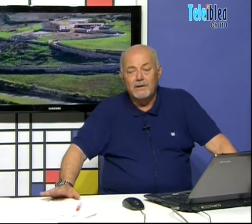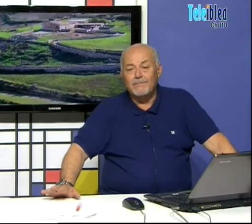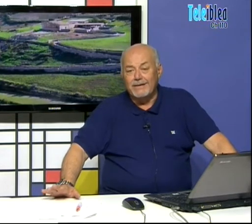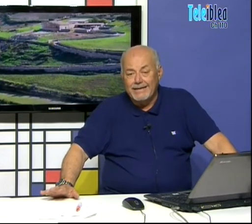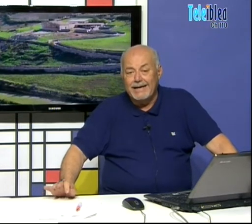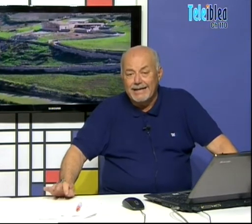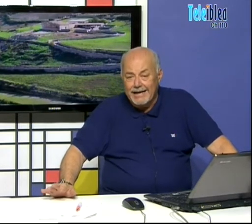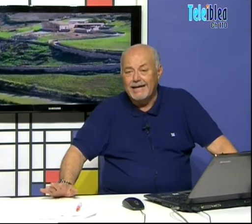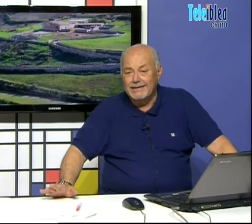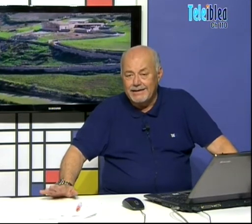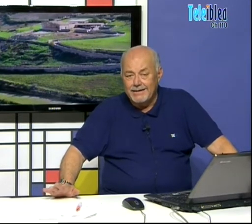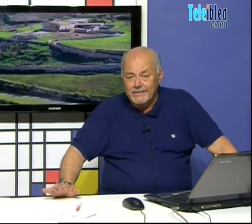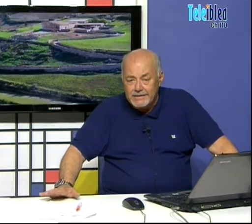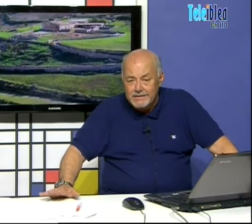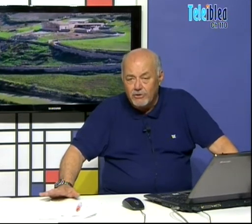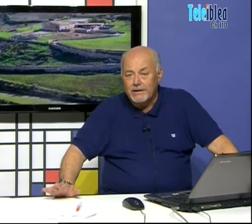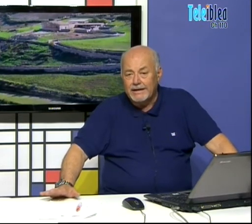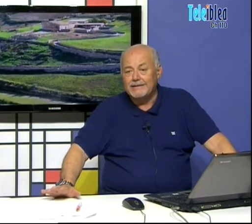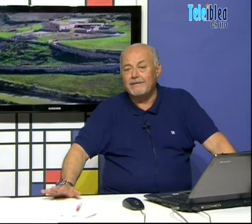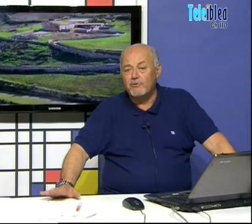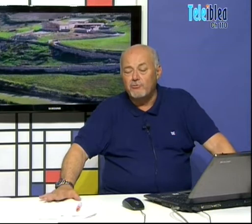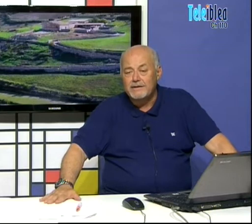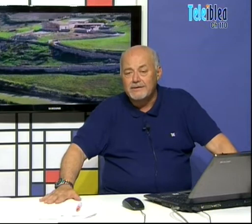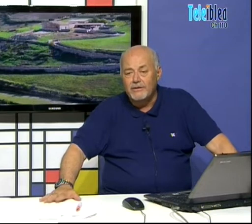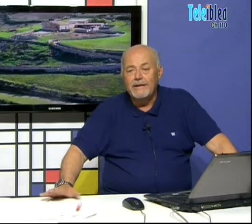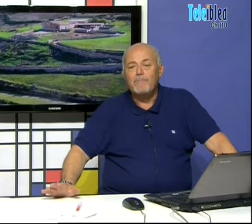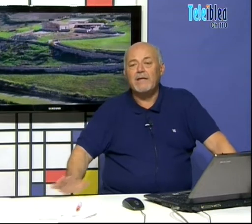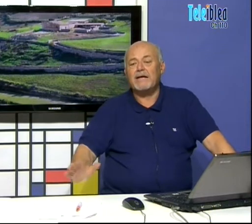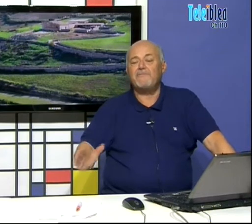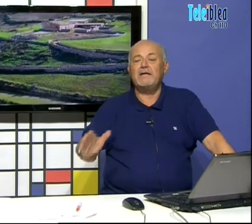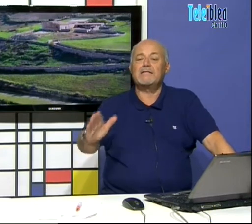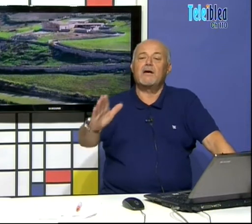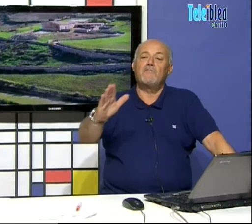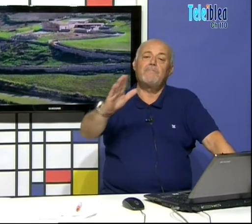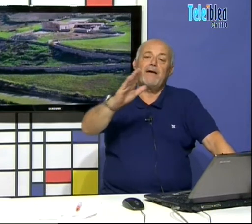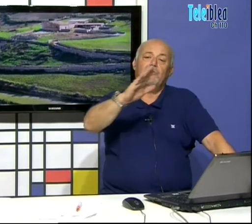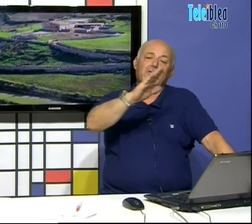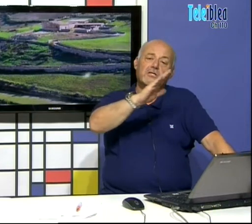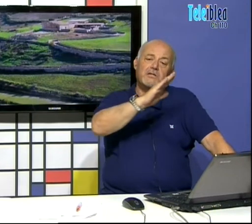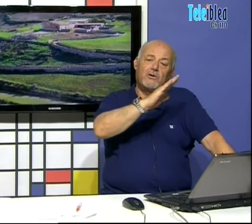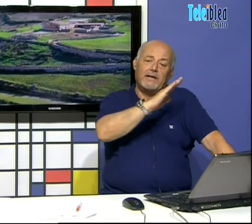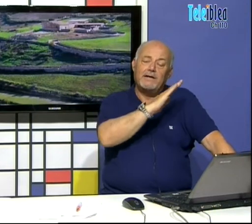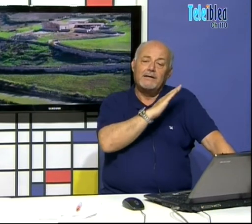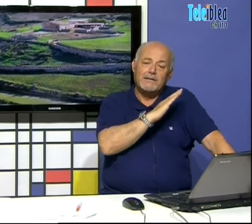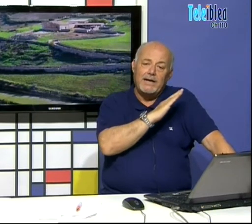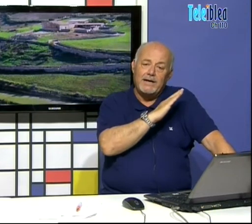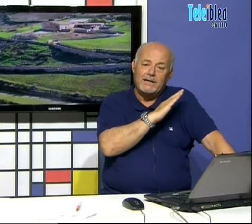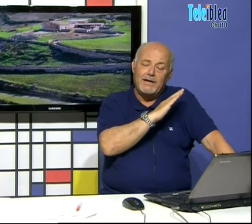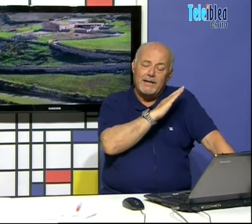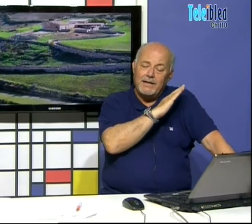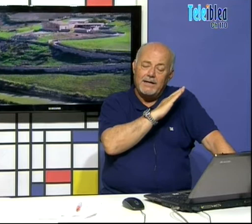dell'attento, perché il grande rischio, la grande preoccupazione è che finisca come il piano di gestione